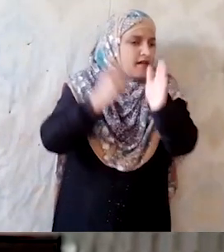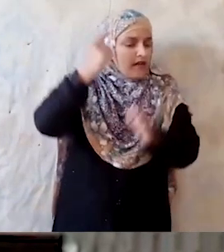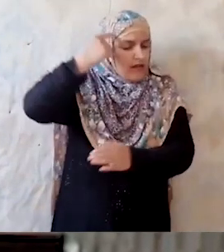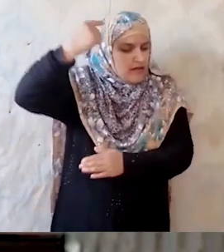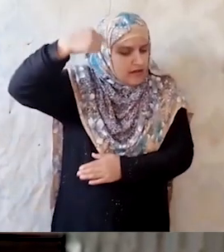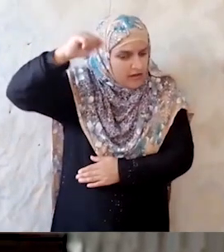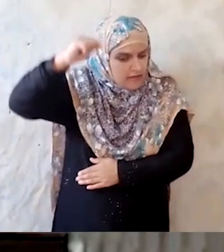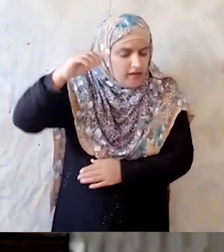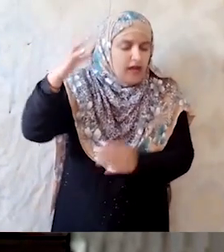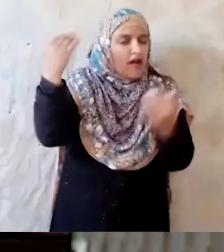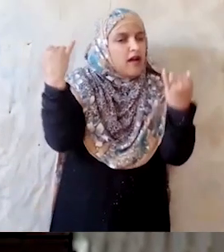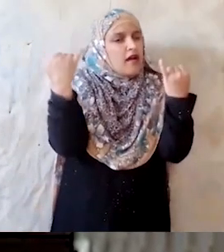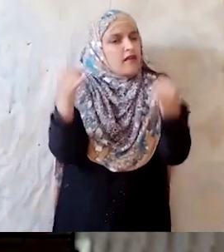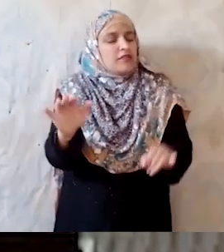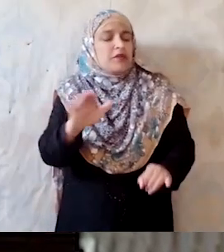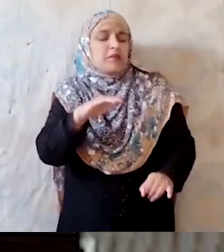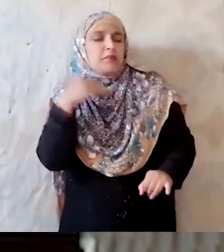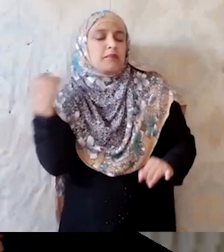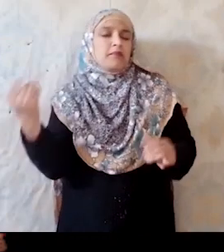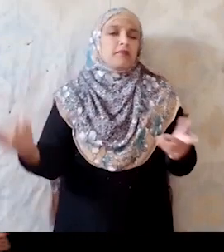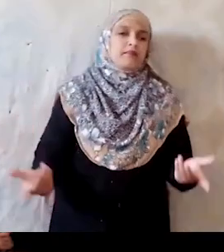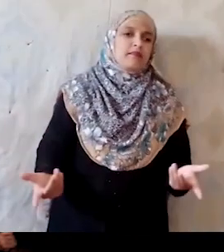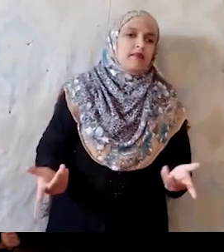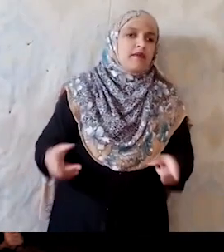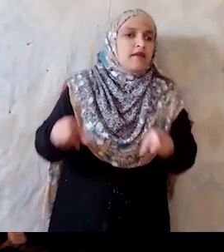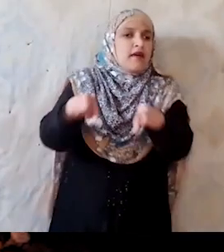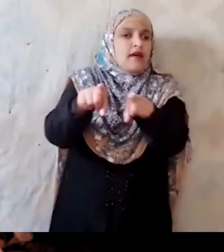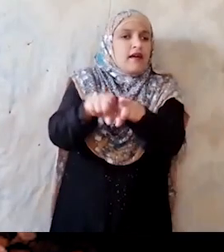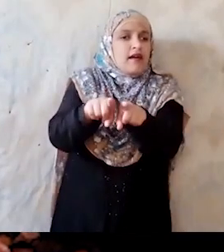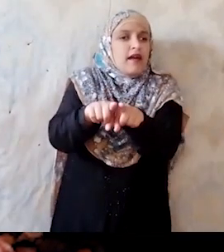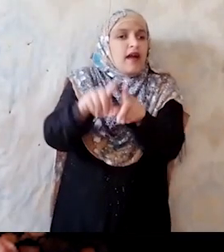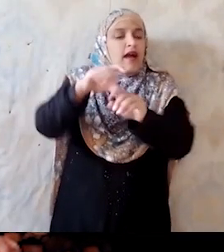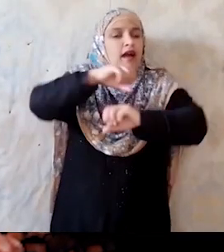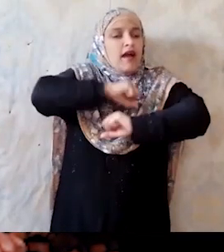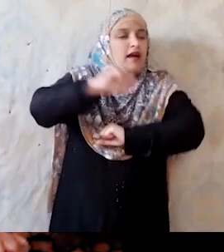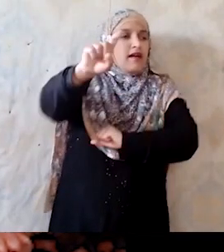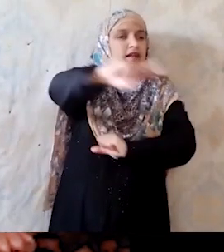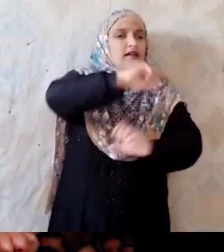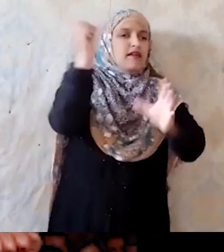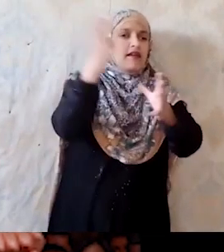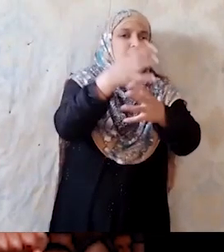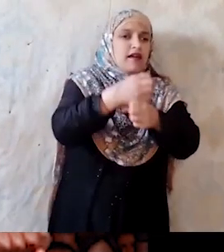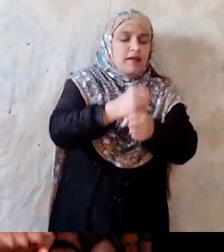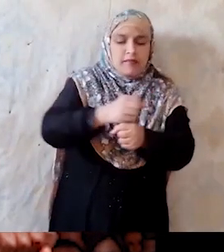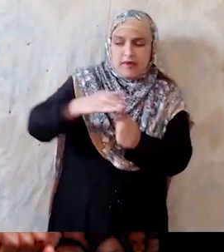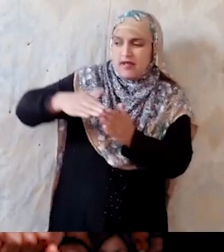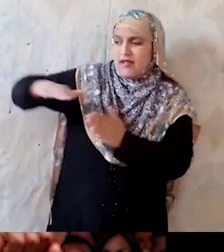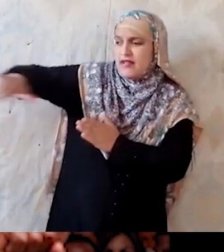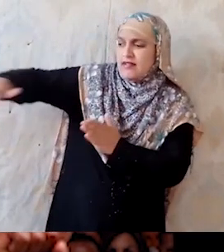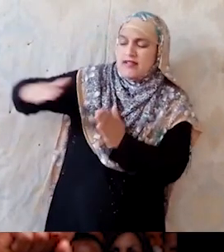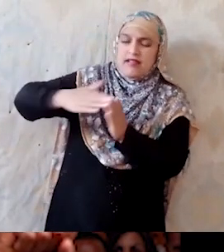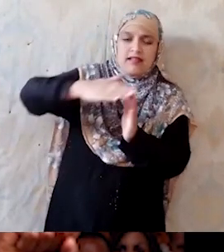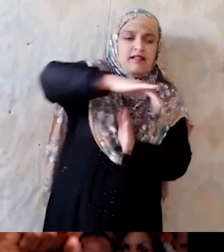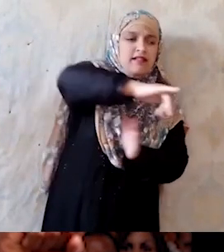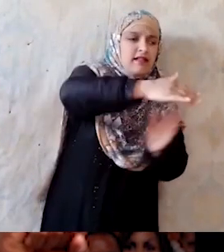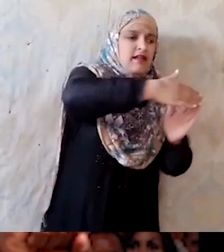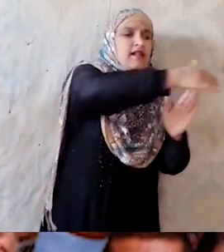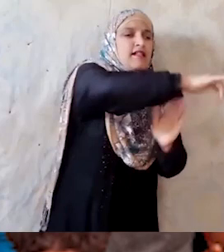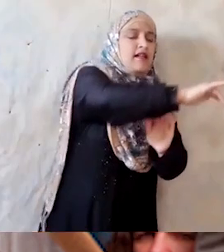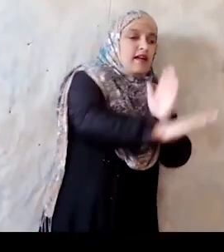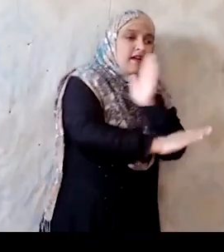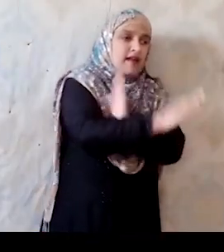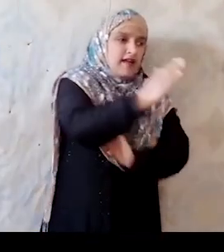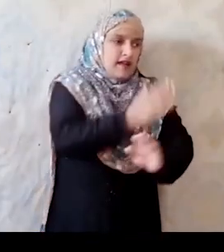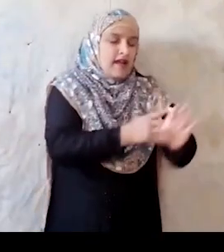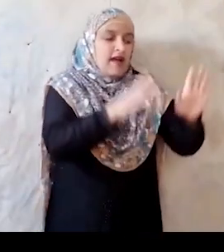हैं, बल्कि उसके रिश्तेदारों, बरादरी, माहौल और समाज की तरफ से कोई सपोर्ट ना